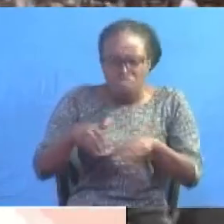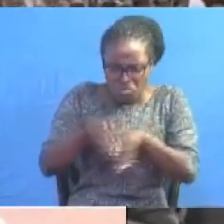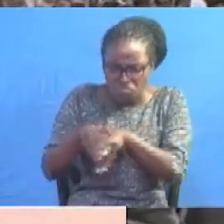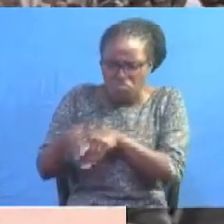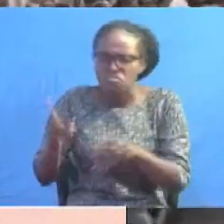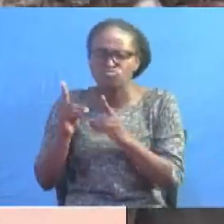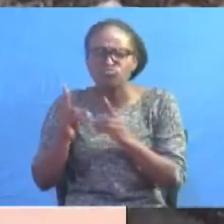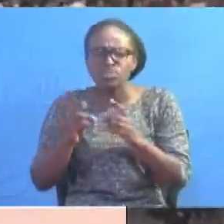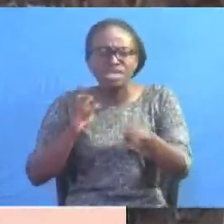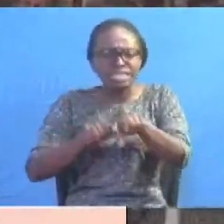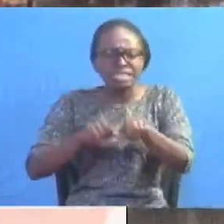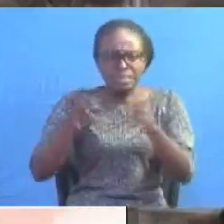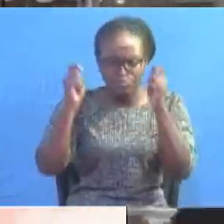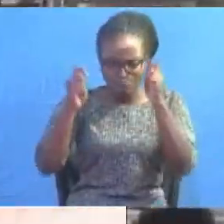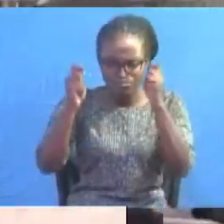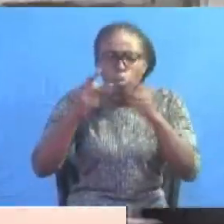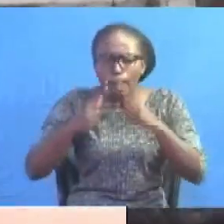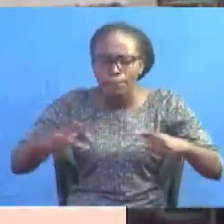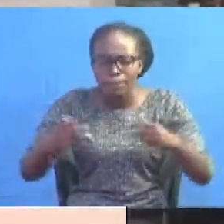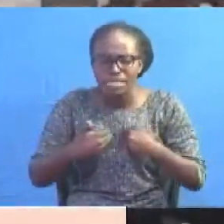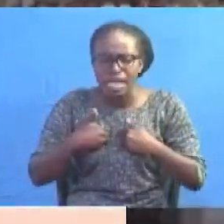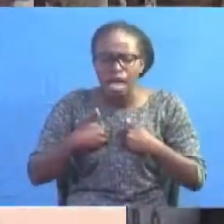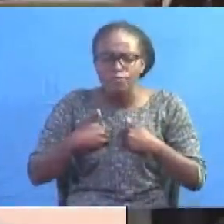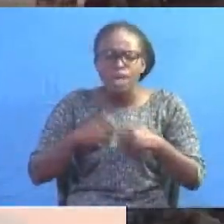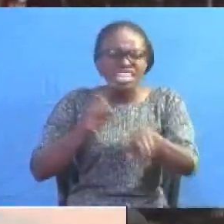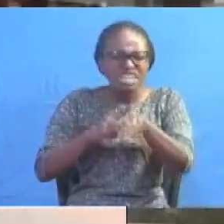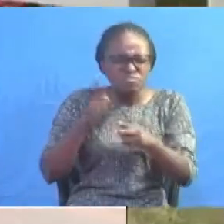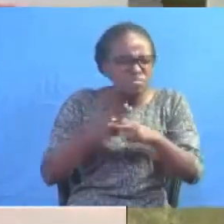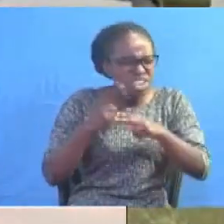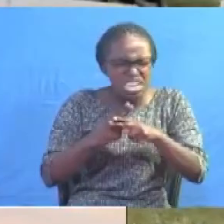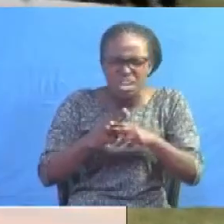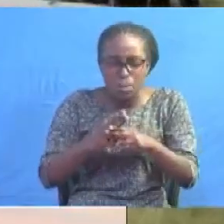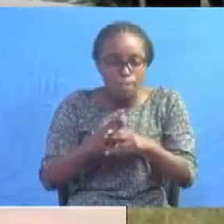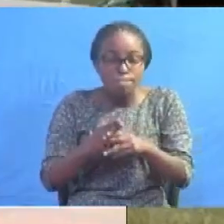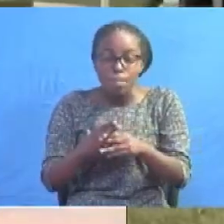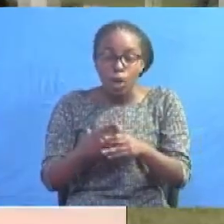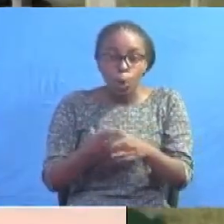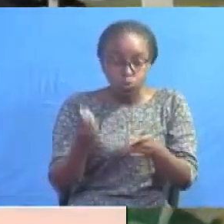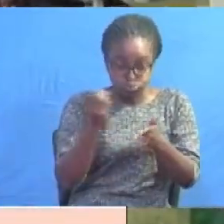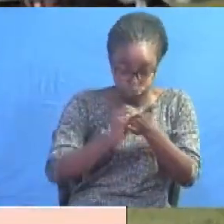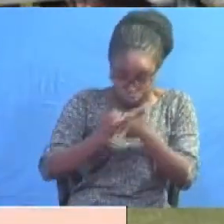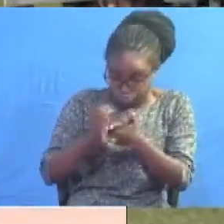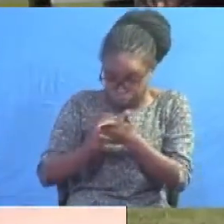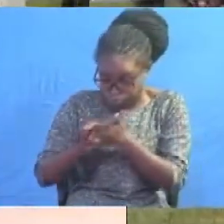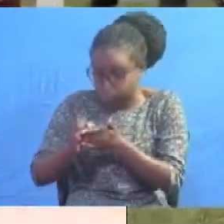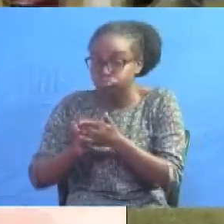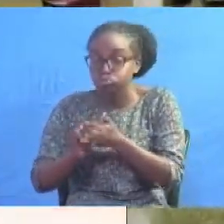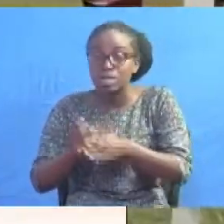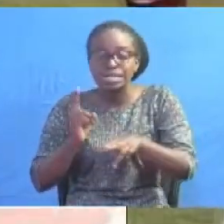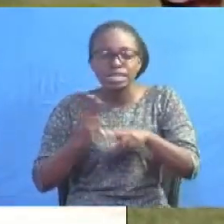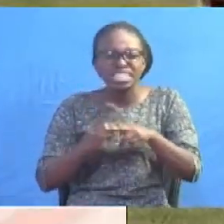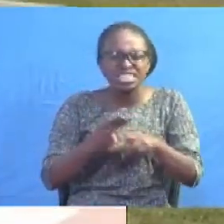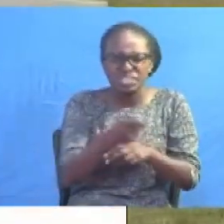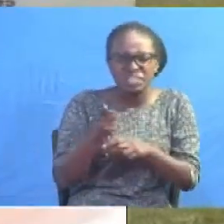walikuwa wakifanya maandamano ya amani. Majina ya walioaga yamechapishwa katika mitandao ya kijamii, wengine wakionekana kuvaa mavazi